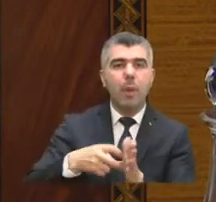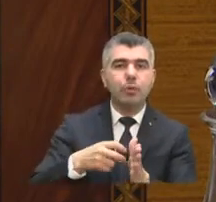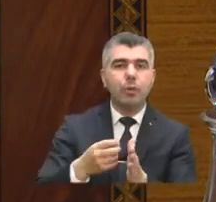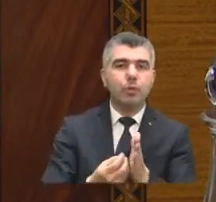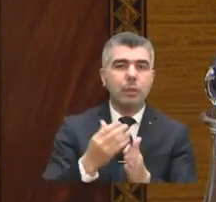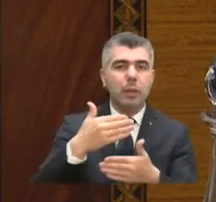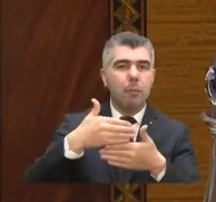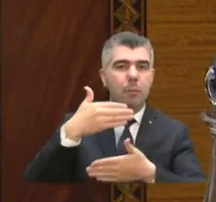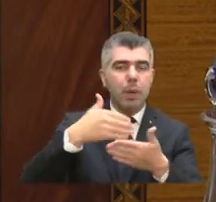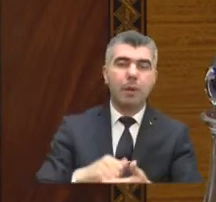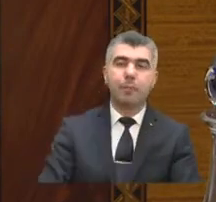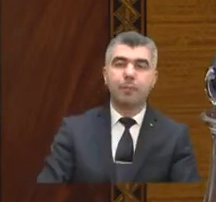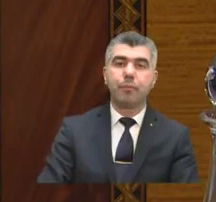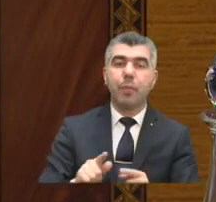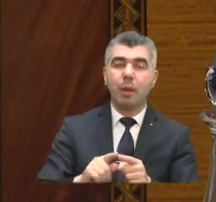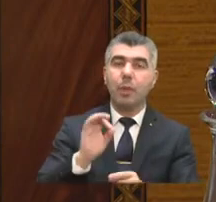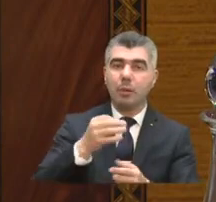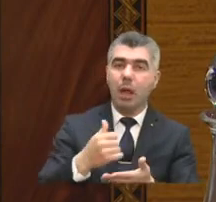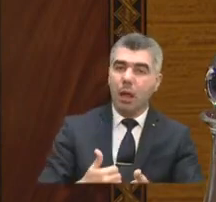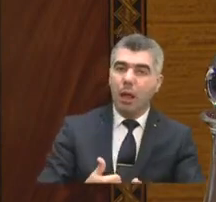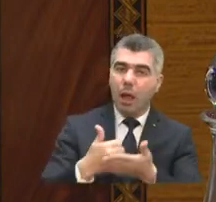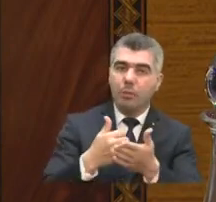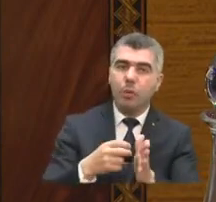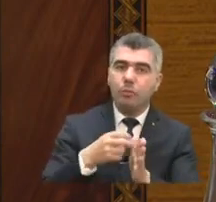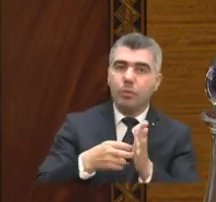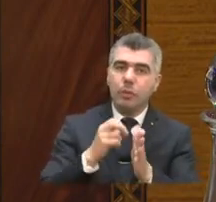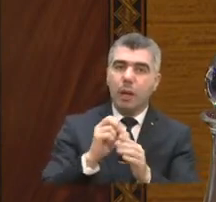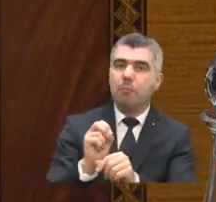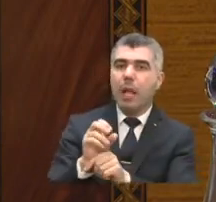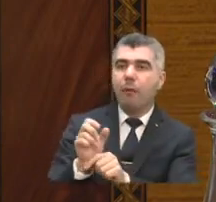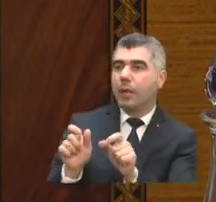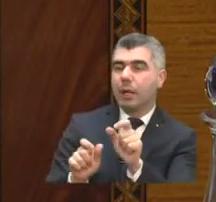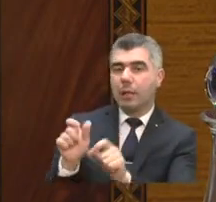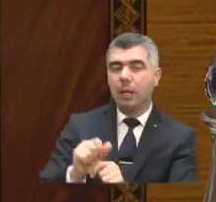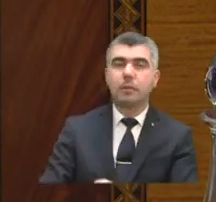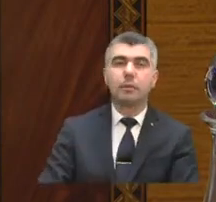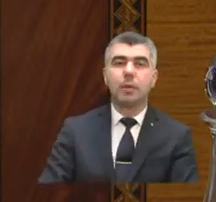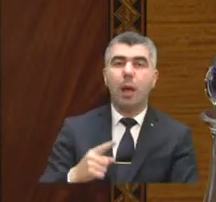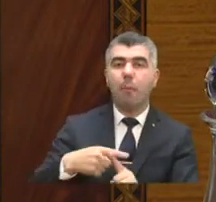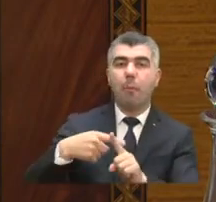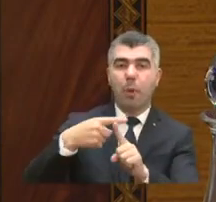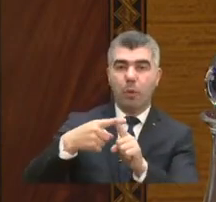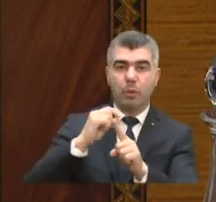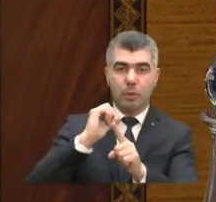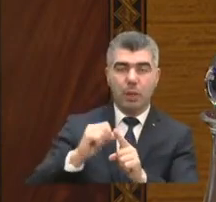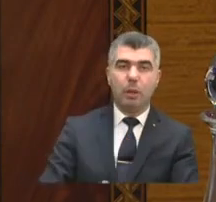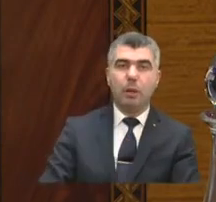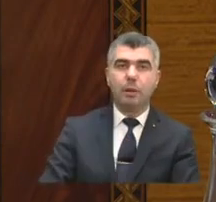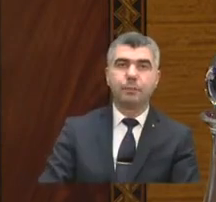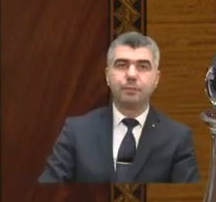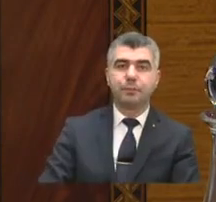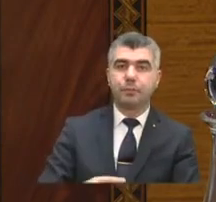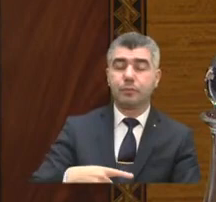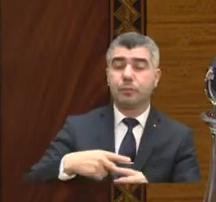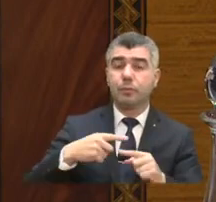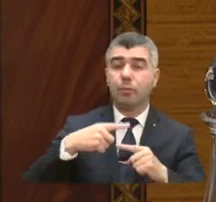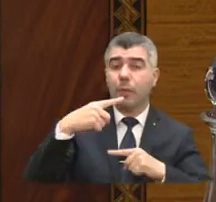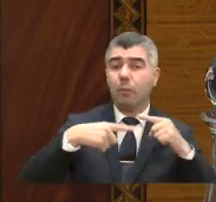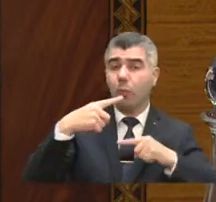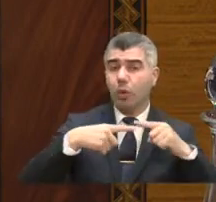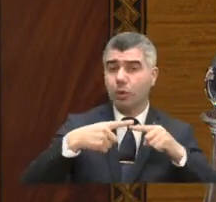وساهمت هذه الاستثمارات في تحسين جوده خدمات النقل السككي للمسافرين ورفع من جاذبيته. والمؤشر هو انه